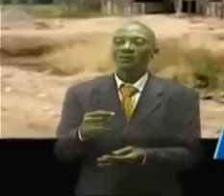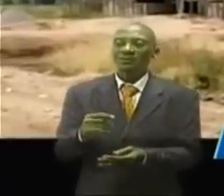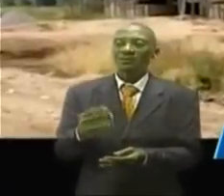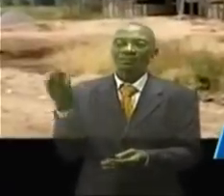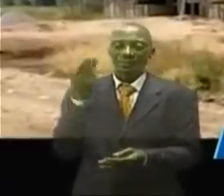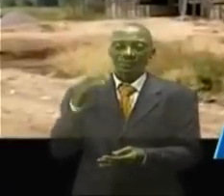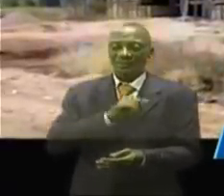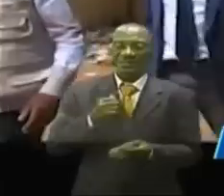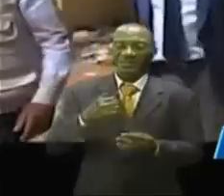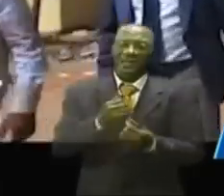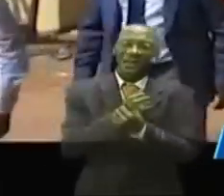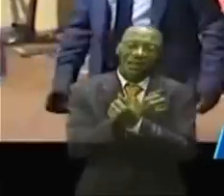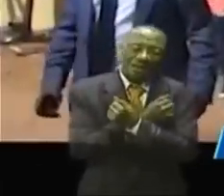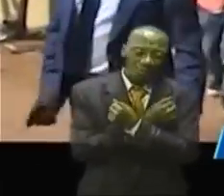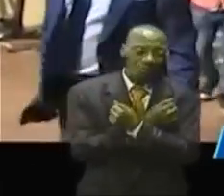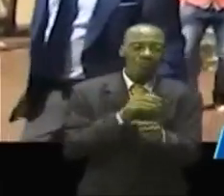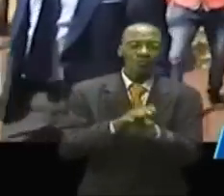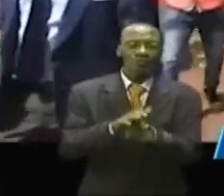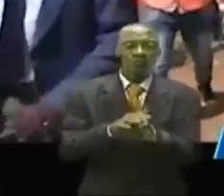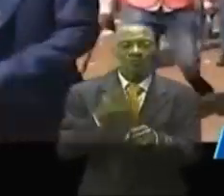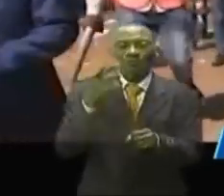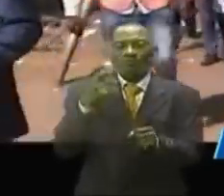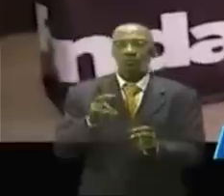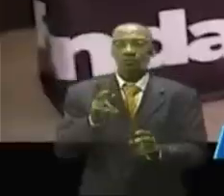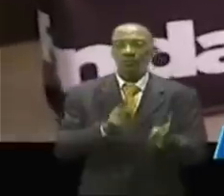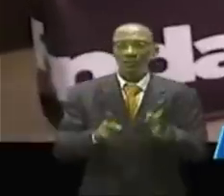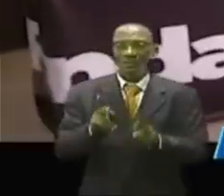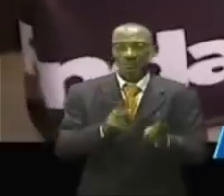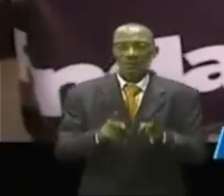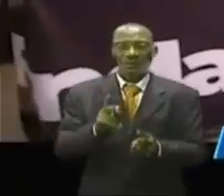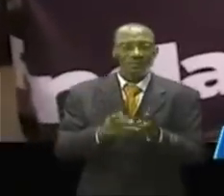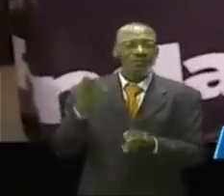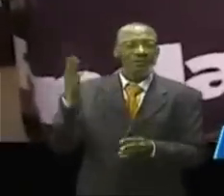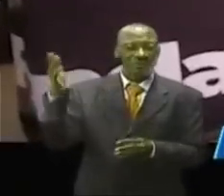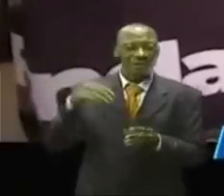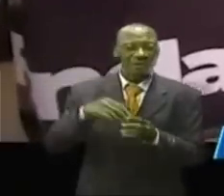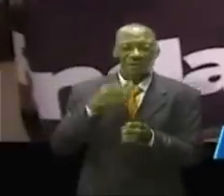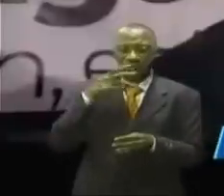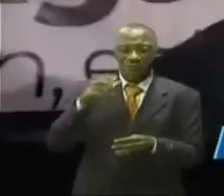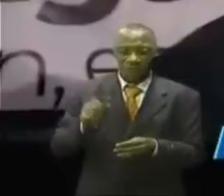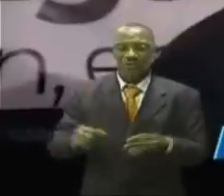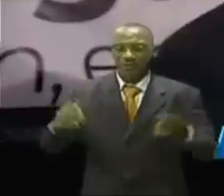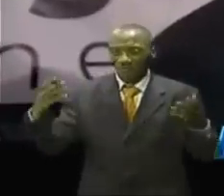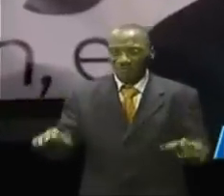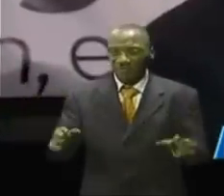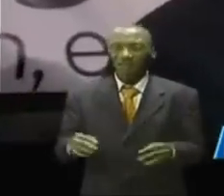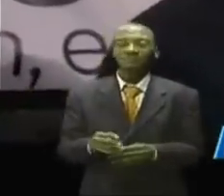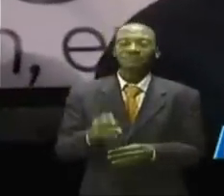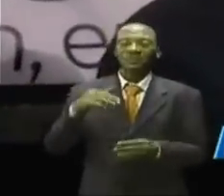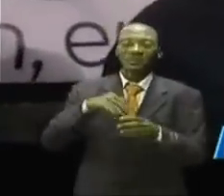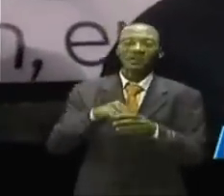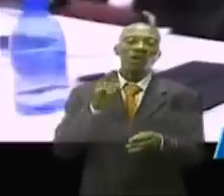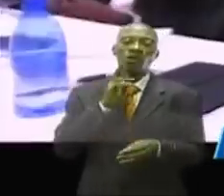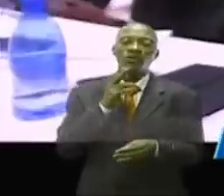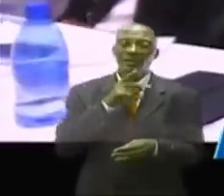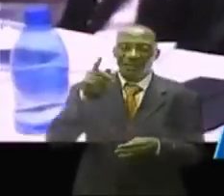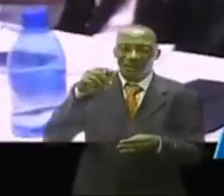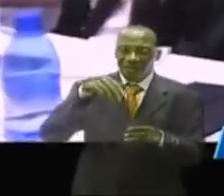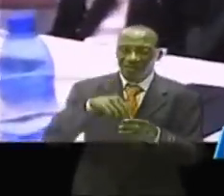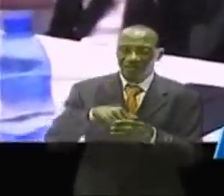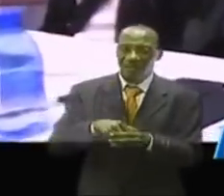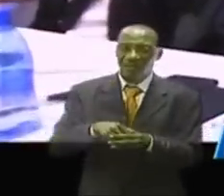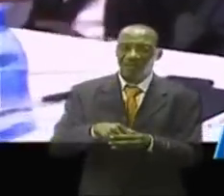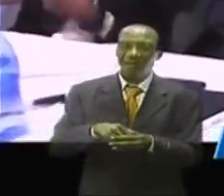actions. Pour booster la visite du Sud Kivu, André Flao a animé une conférence de presse à l'hôtel Bégonia sur le thème